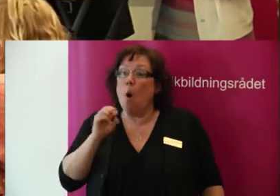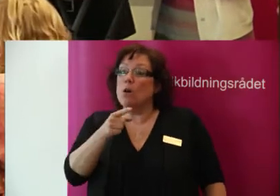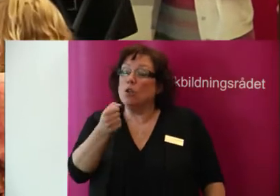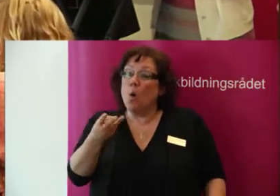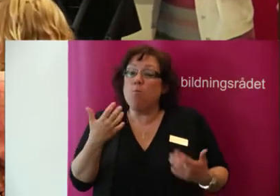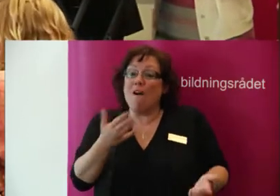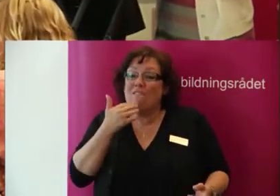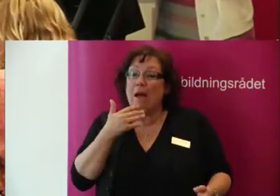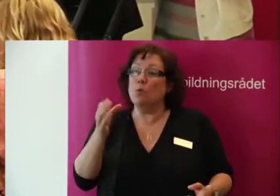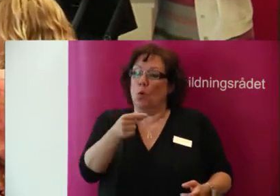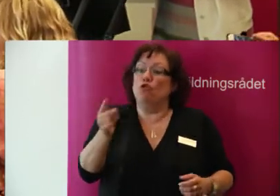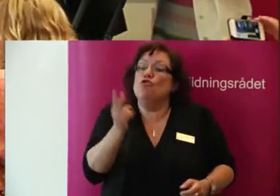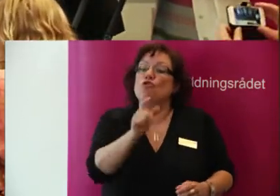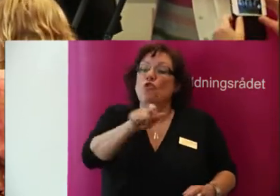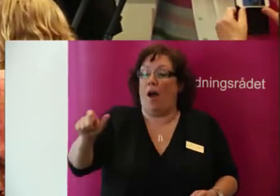att...